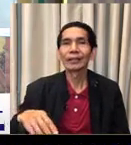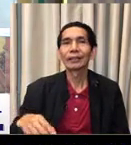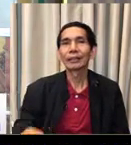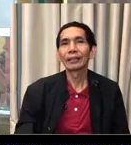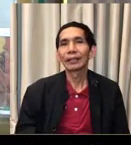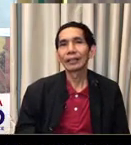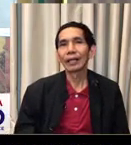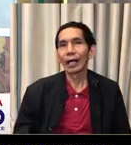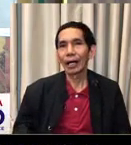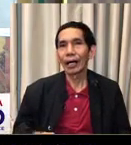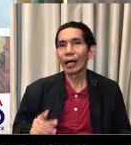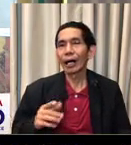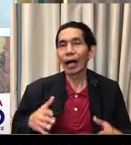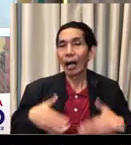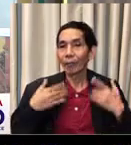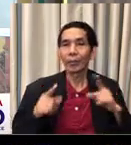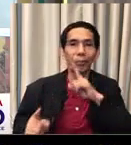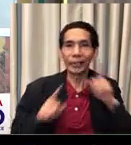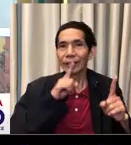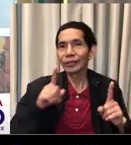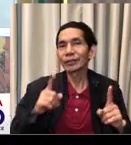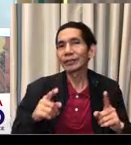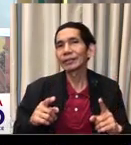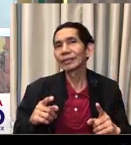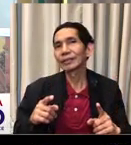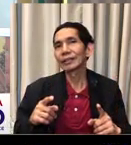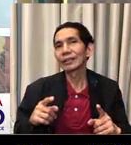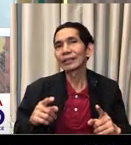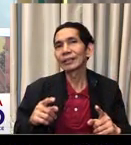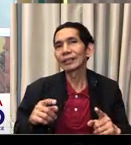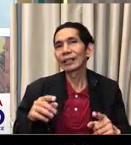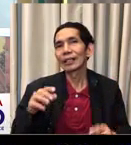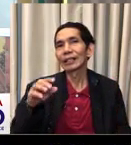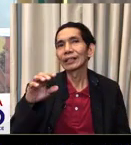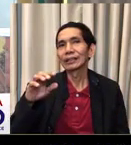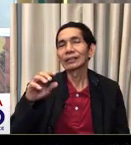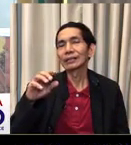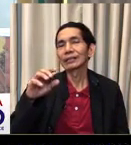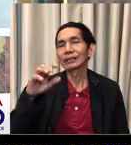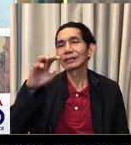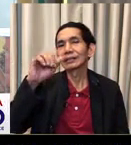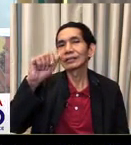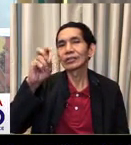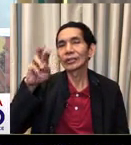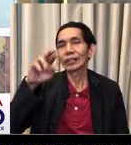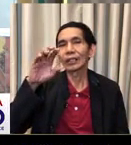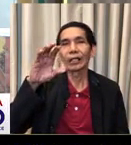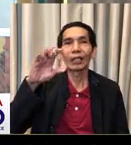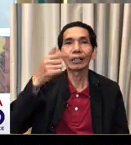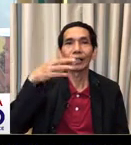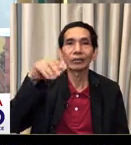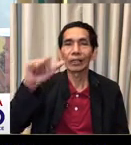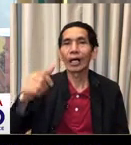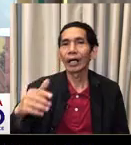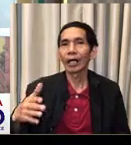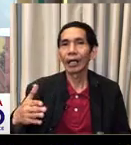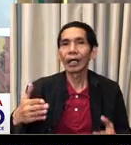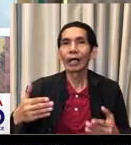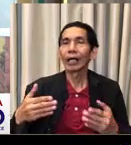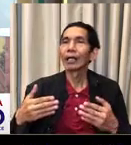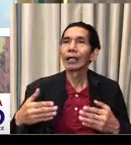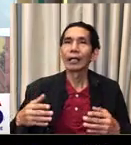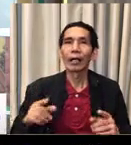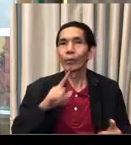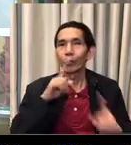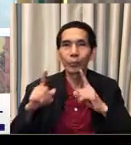Amitis Camposano. Happy birthday sa Sander Garcia Soriano ng San Jose, Northern Samar. Advance happy birthday sa